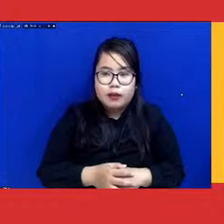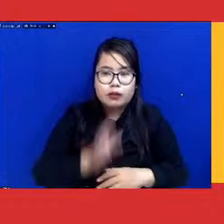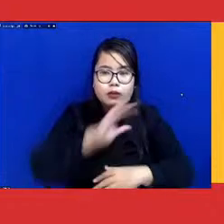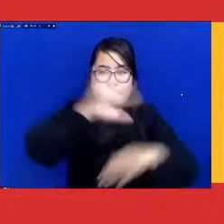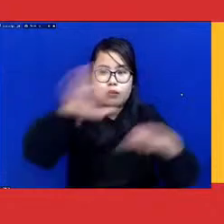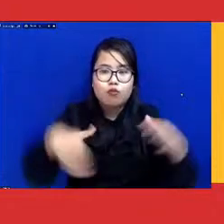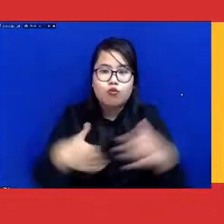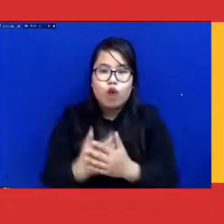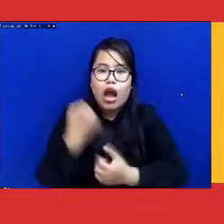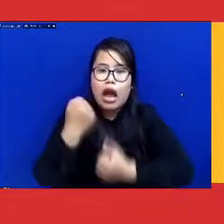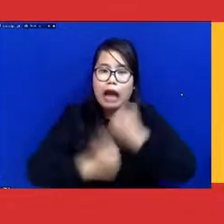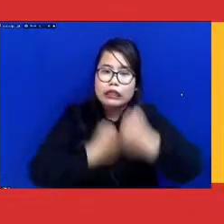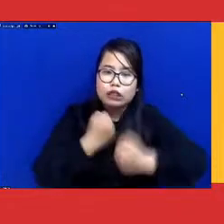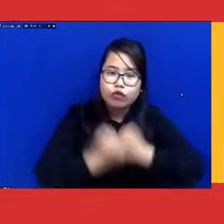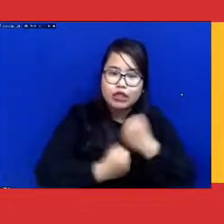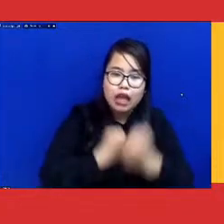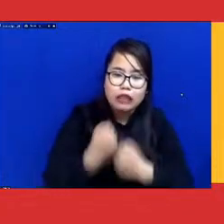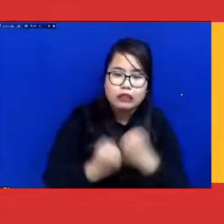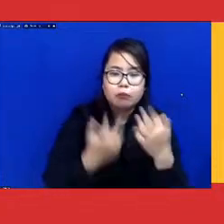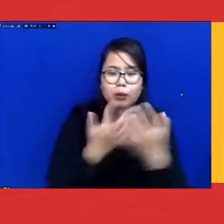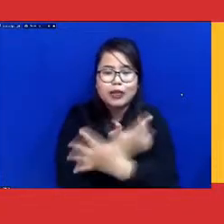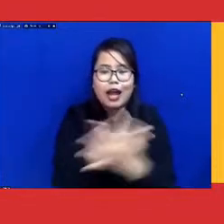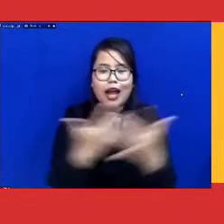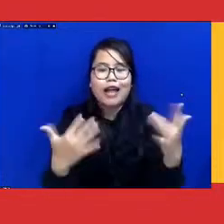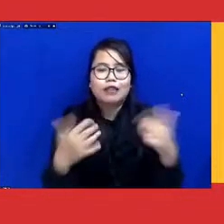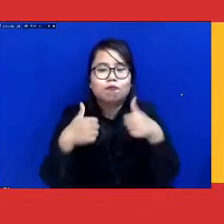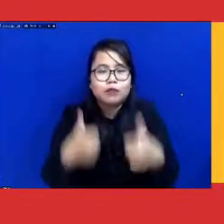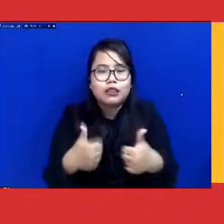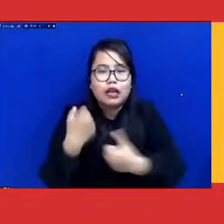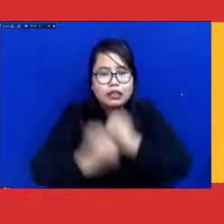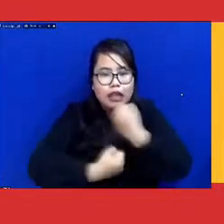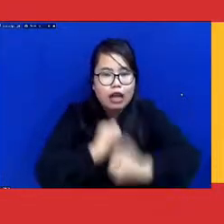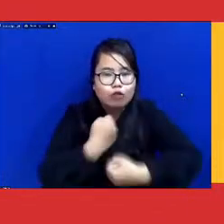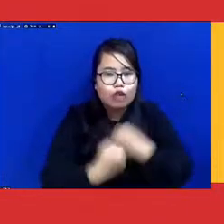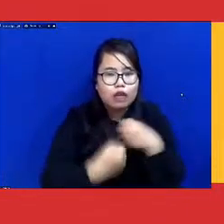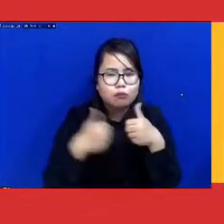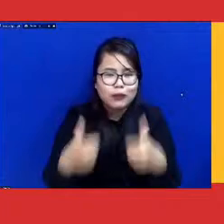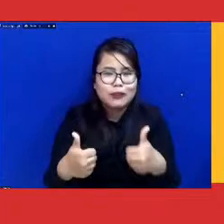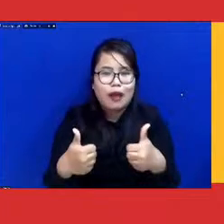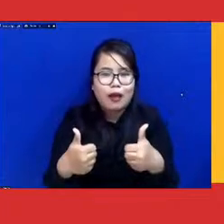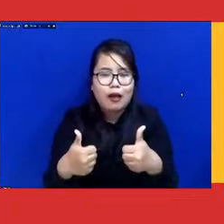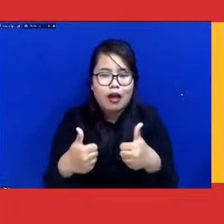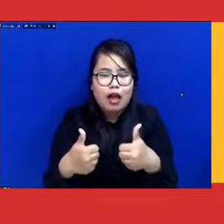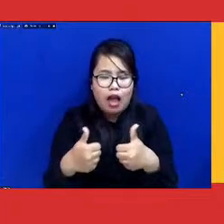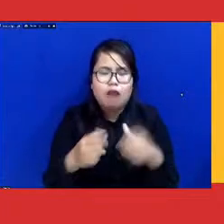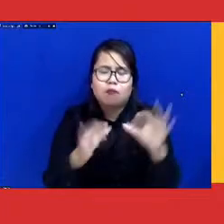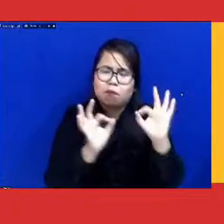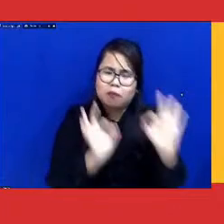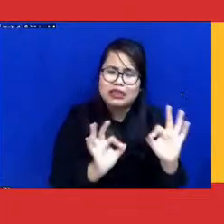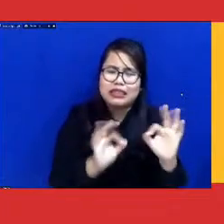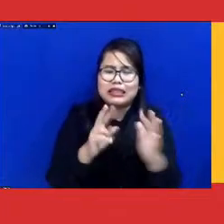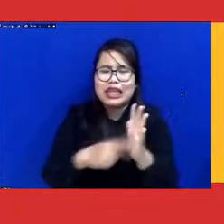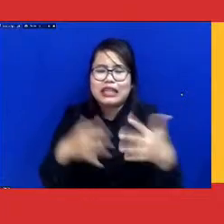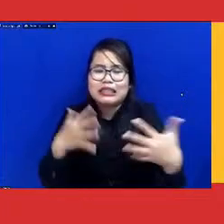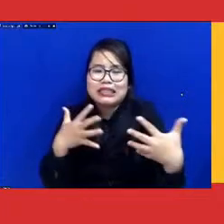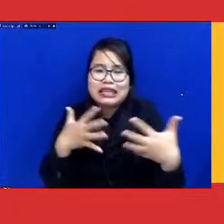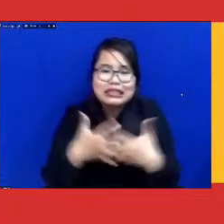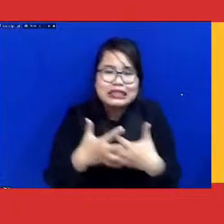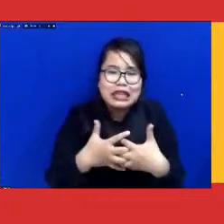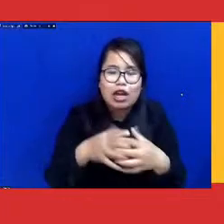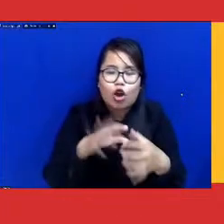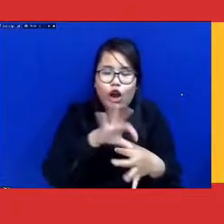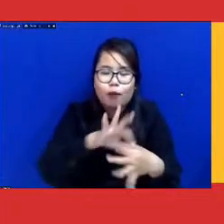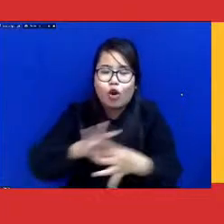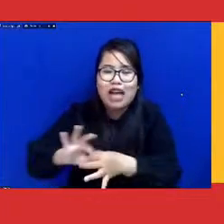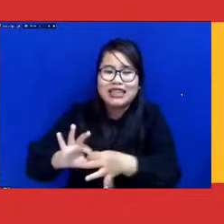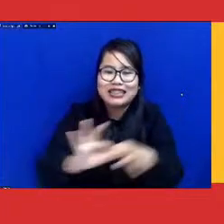aktivitas masyarakat itu bisa dilakukan dan tentu nilai sinergisitas kolaborasi. Jadi